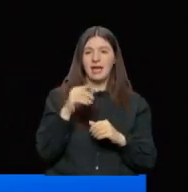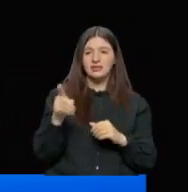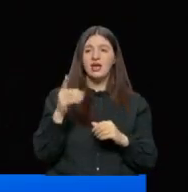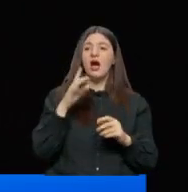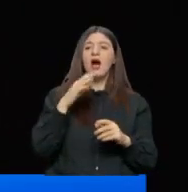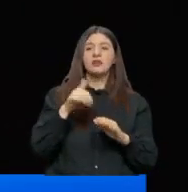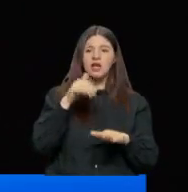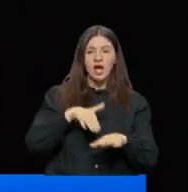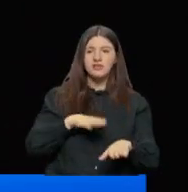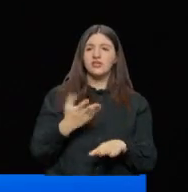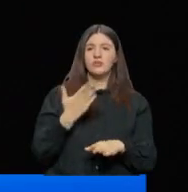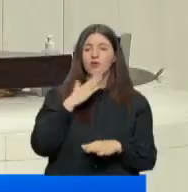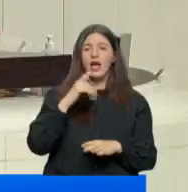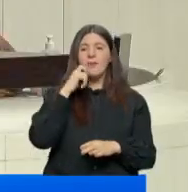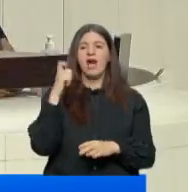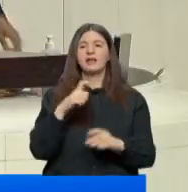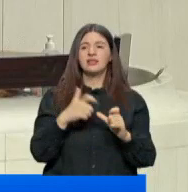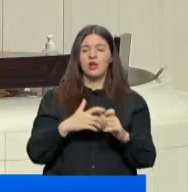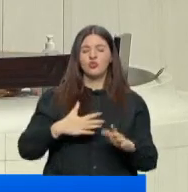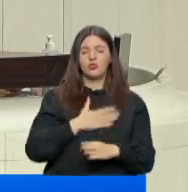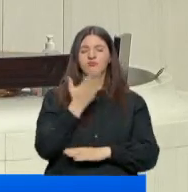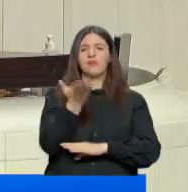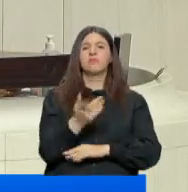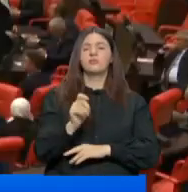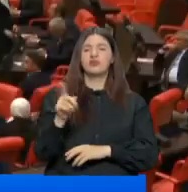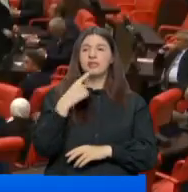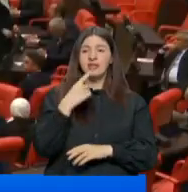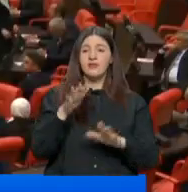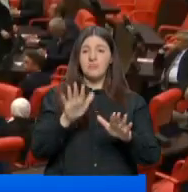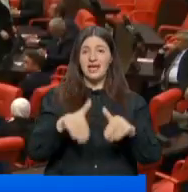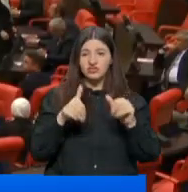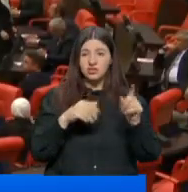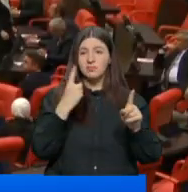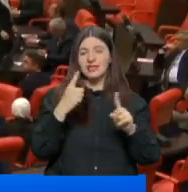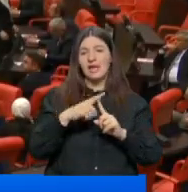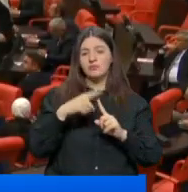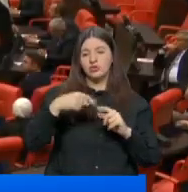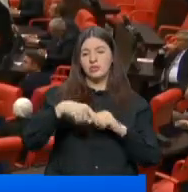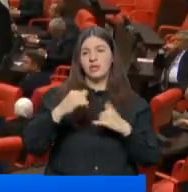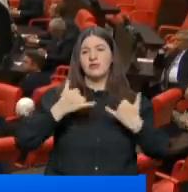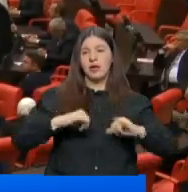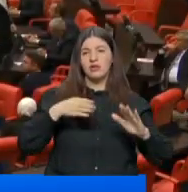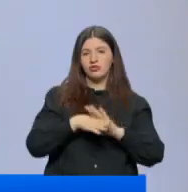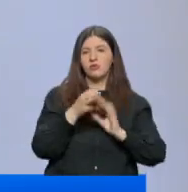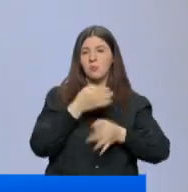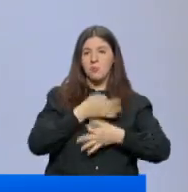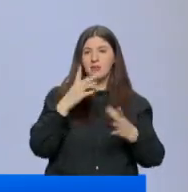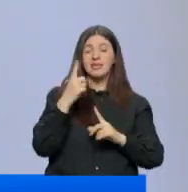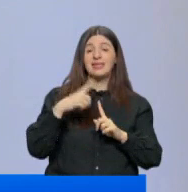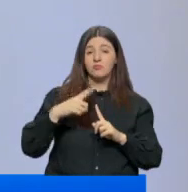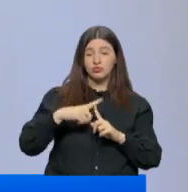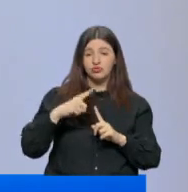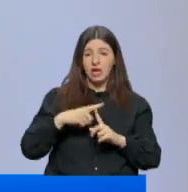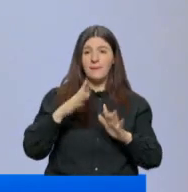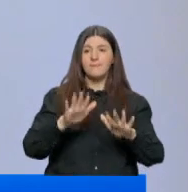yok. Dezenformasyon yasası Ekim'de genel kurula taşınacak dedi. Ve meclisin 1 Temmuz itibariyle tatile gireceğini duyurdu. 1